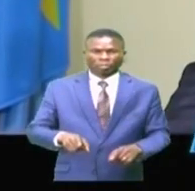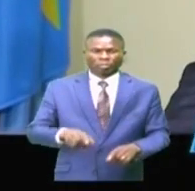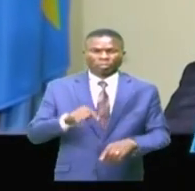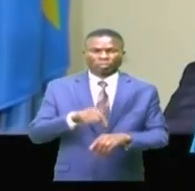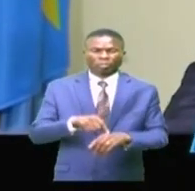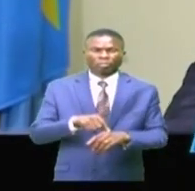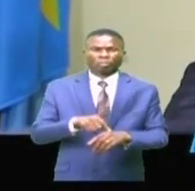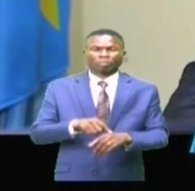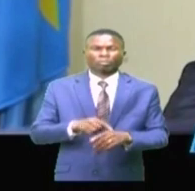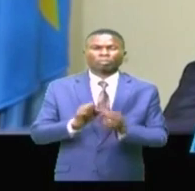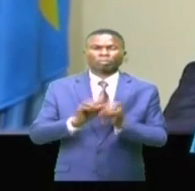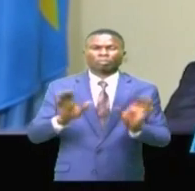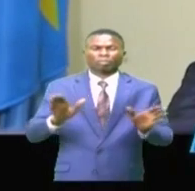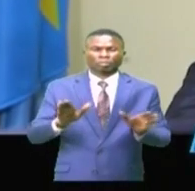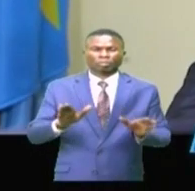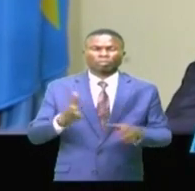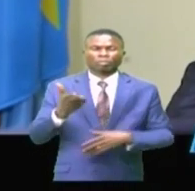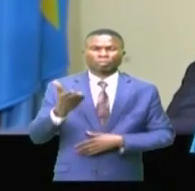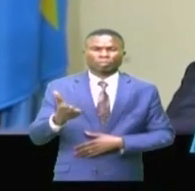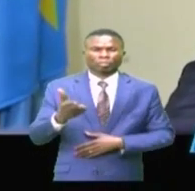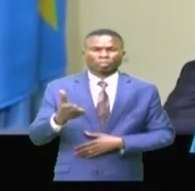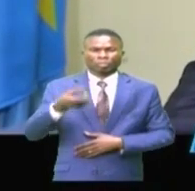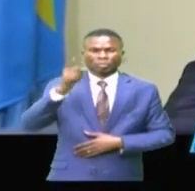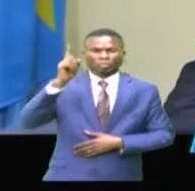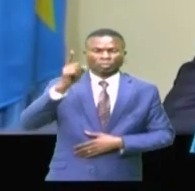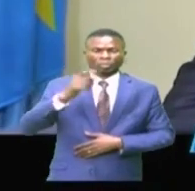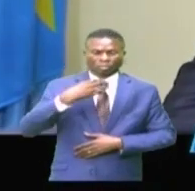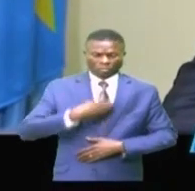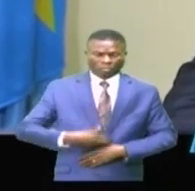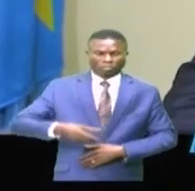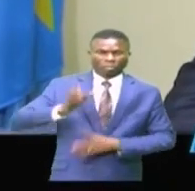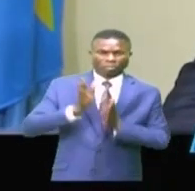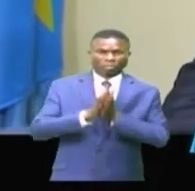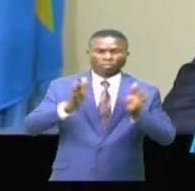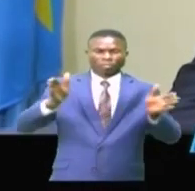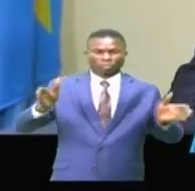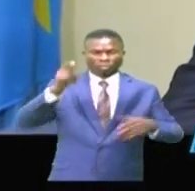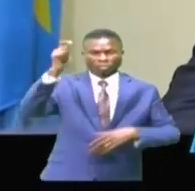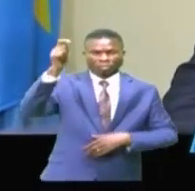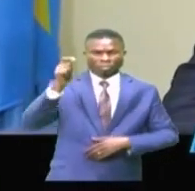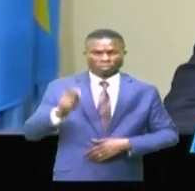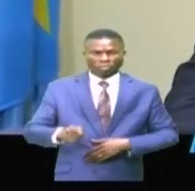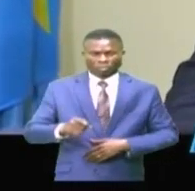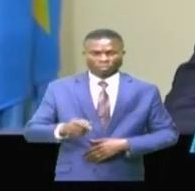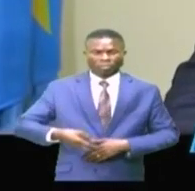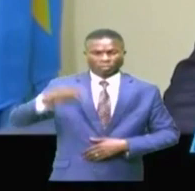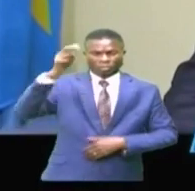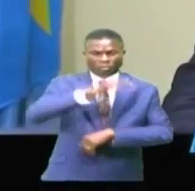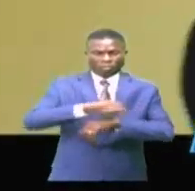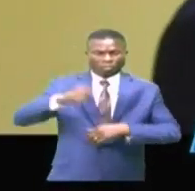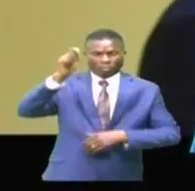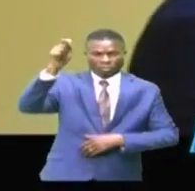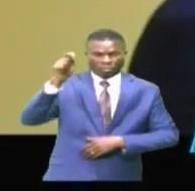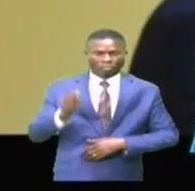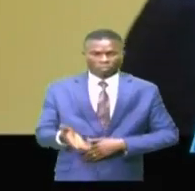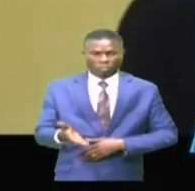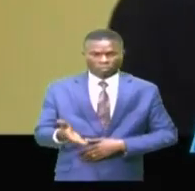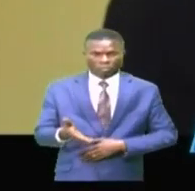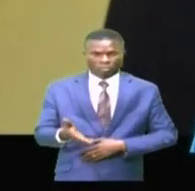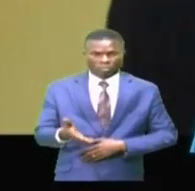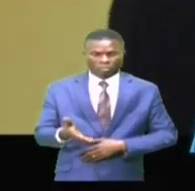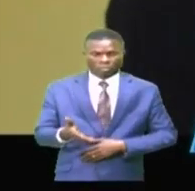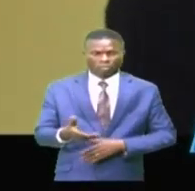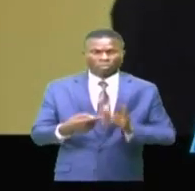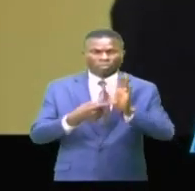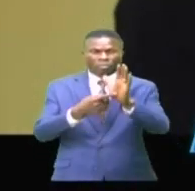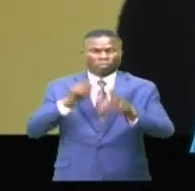Laurent mutatawaba premier avocat général de fausses armées près la Haute Cour militaire présentée par